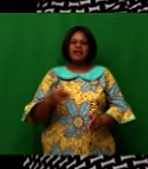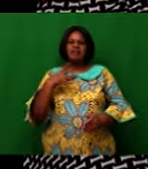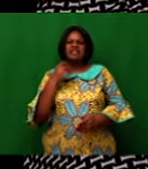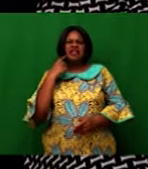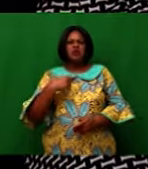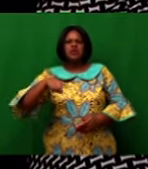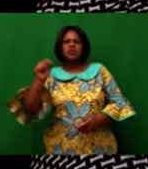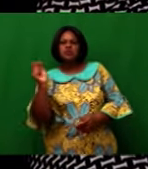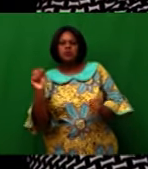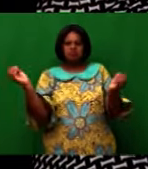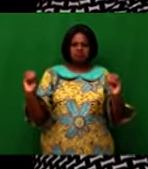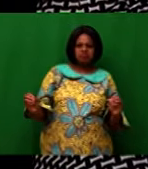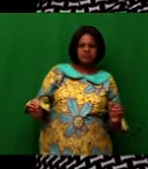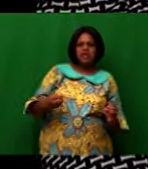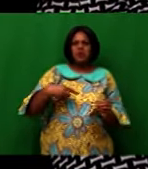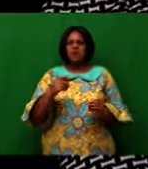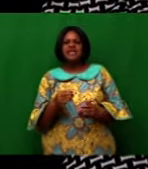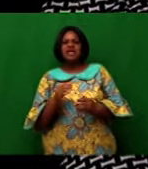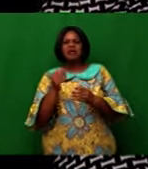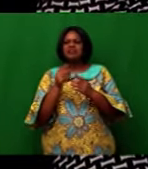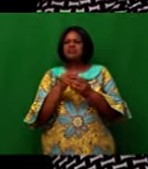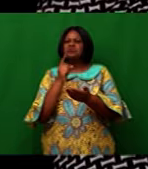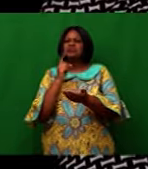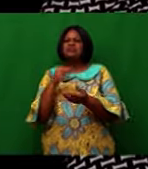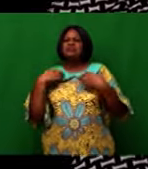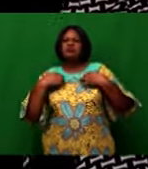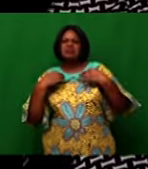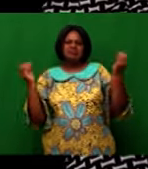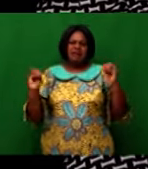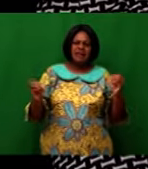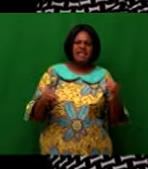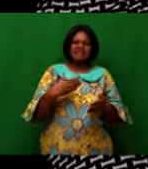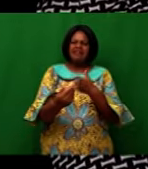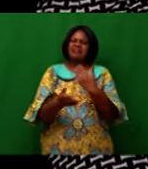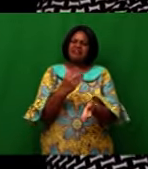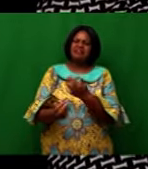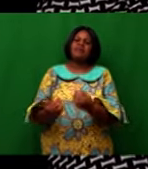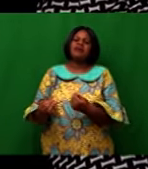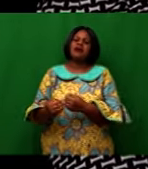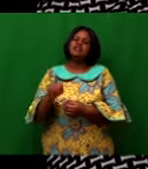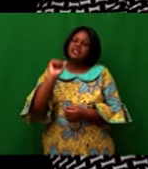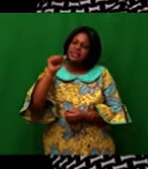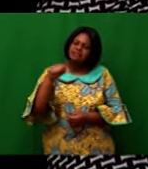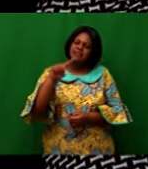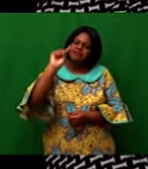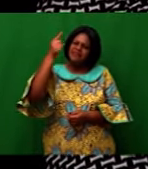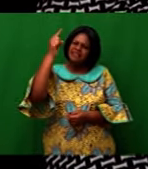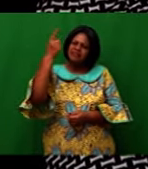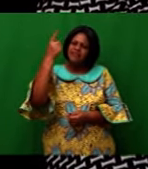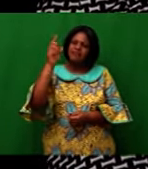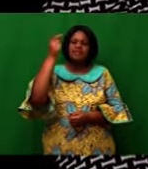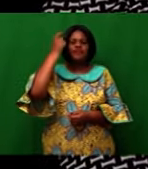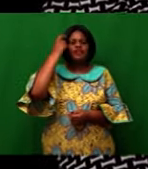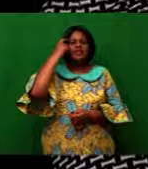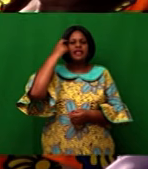nekuti azvidzidza mukati memba yaari saka nyaya yewanano ikai ngatitaurei barika bati tichifunga kukudzwa neugaro hwevana